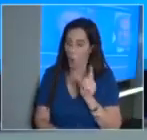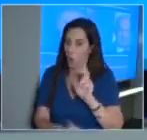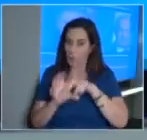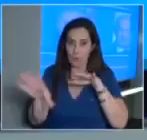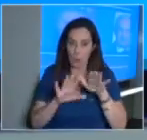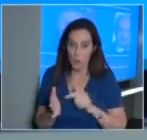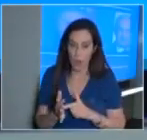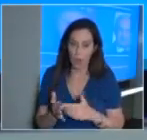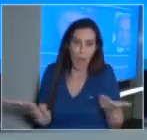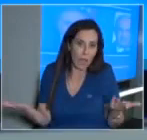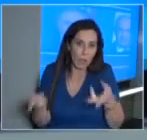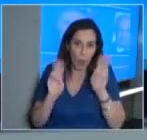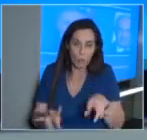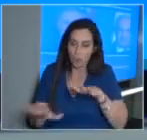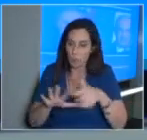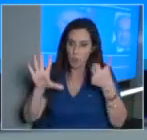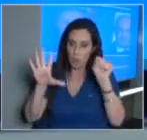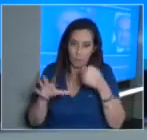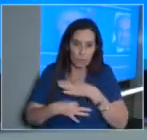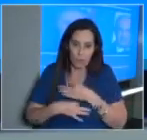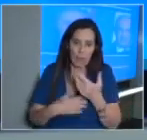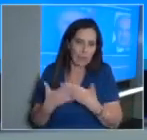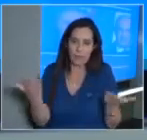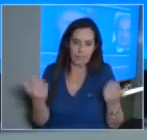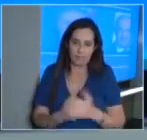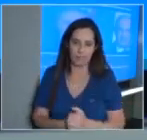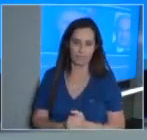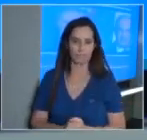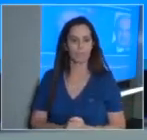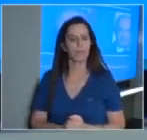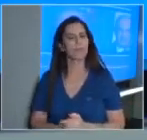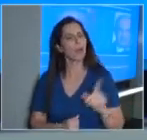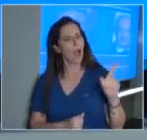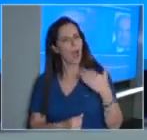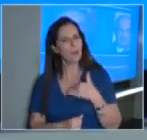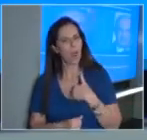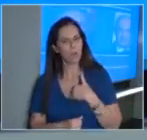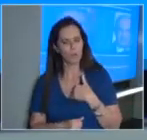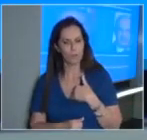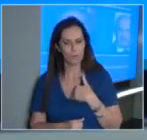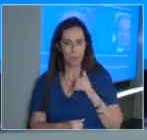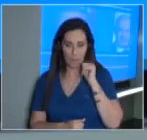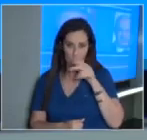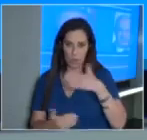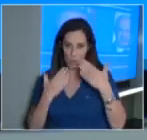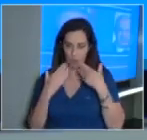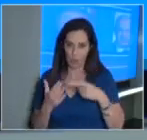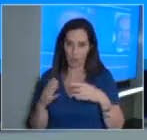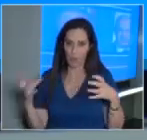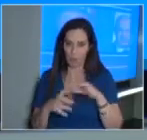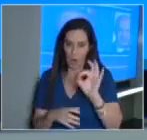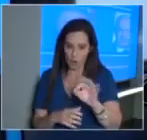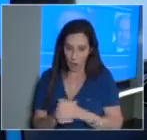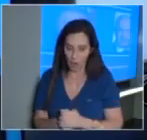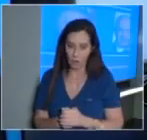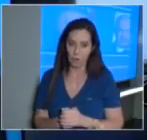נכנסים לממשלה, אז האופציה של ממשלת 60 מבחינתנו לא קיימת. טוב, אנחנו מדווחים כרגע שמחר תהיה ישיבת סיעה של ישראל